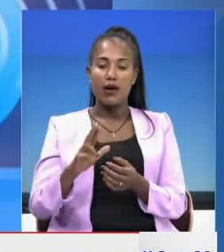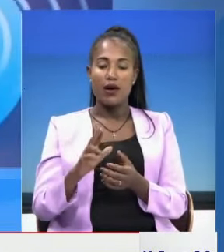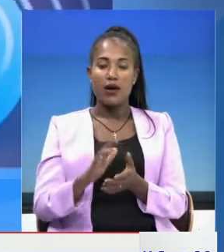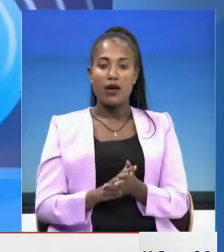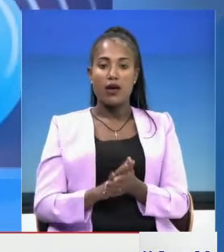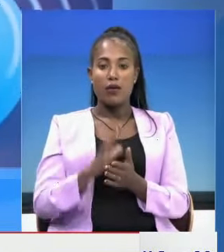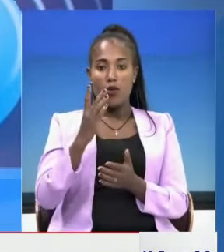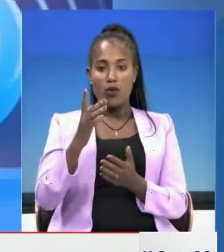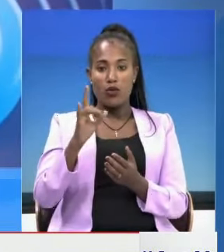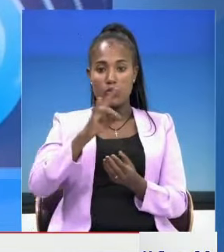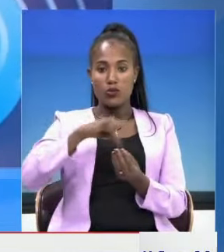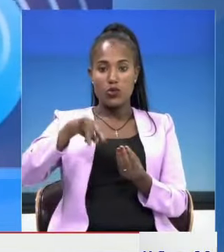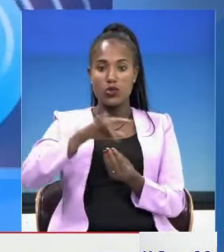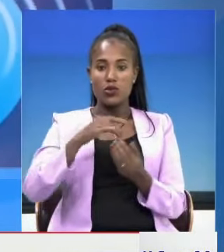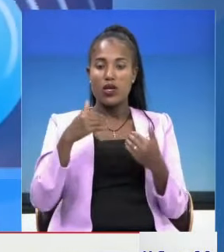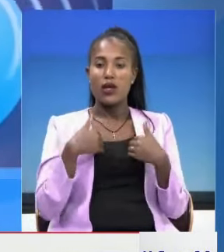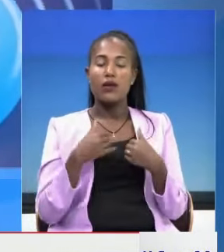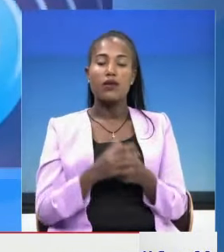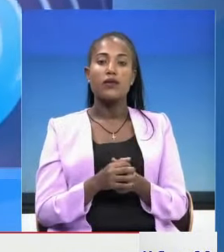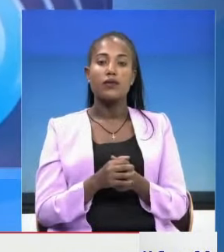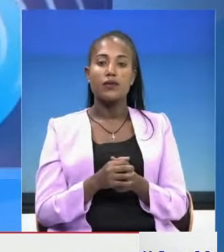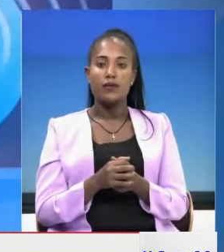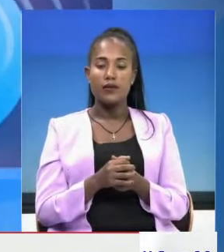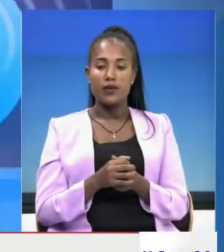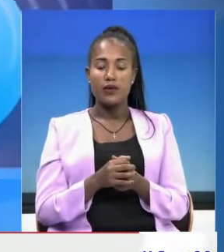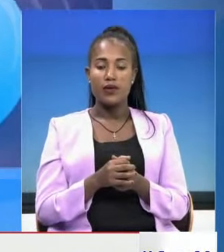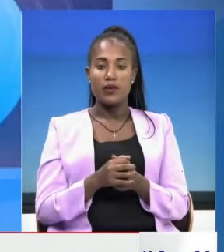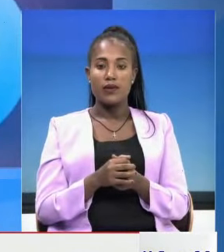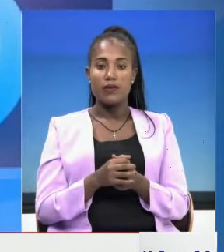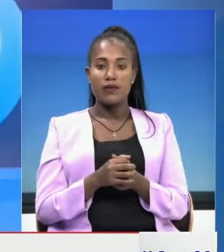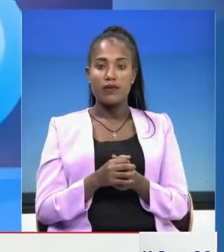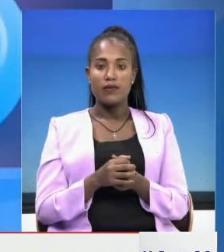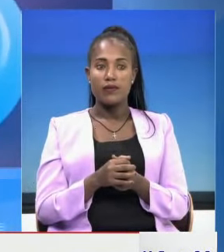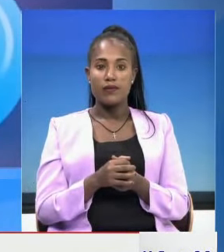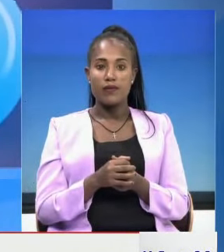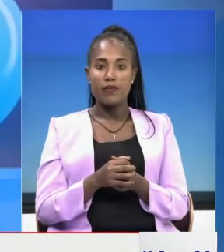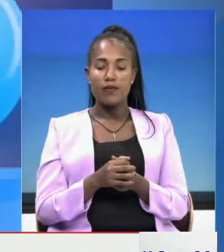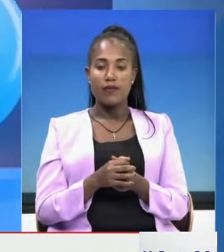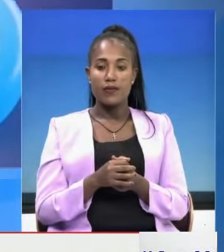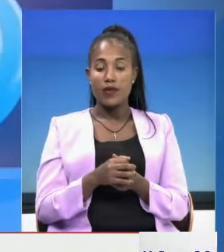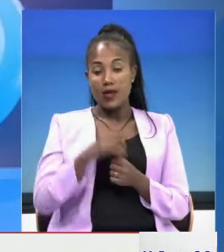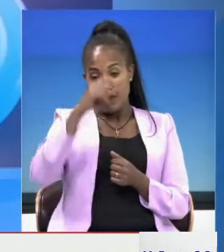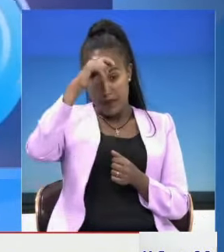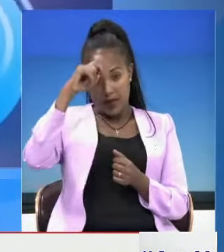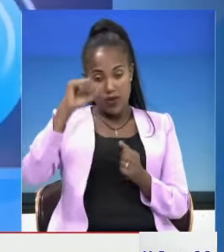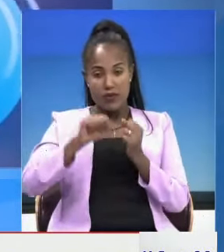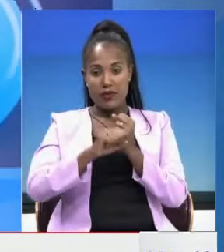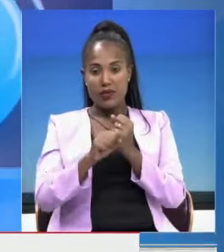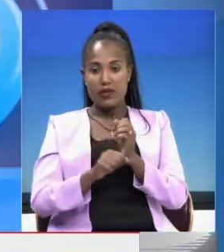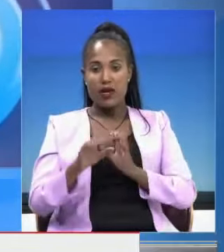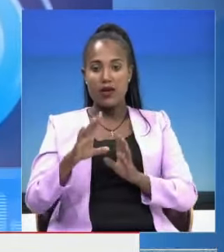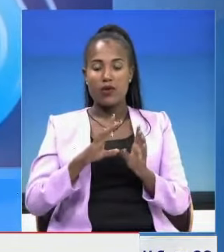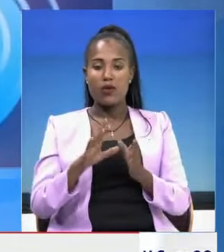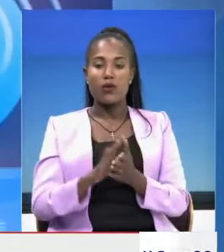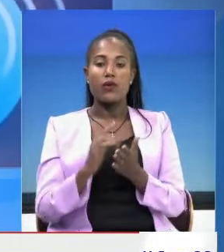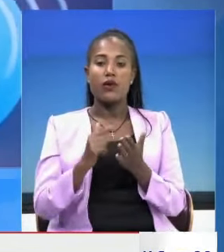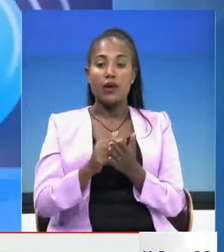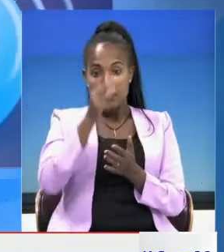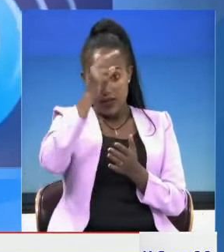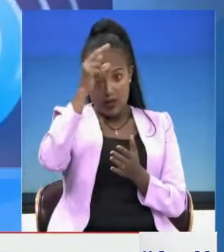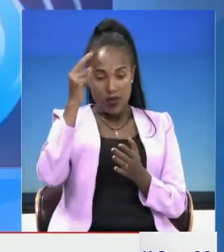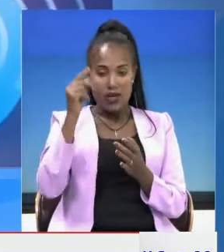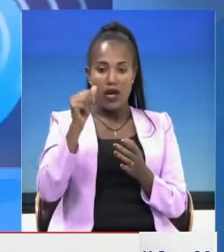ወንበርማ ከሁለቱም ዞኖች ጋር የሚያዋስን ስለሆነ ከሁለቱ ክልል ጋር በረሃውን መሰረት አድርጎ የቤንሻንጉል ጉሙዝ